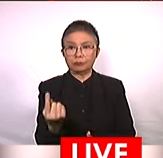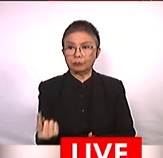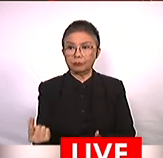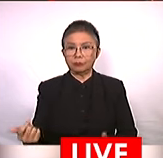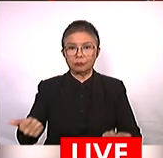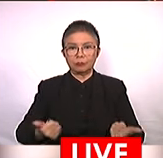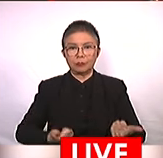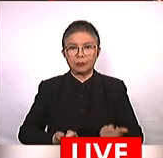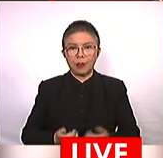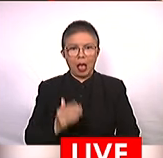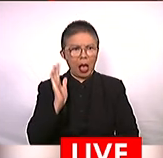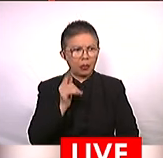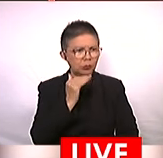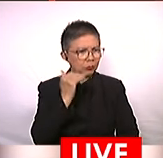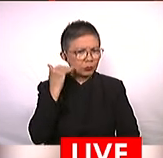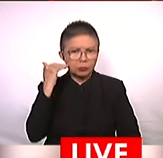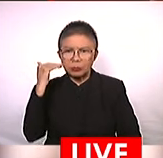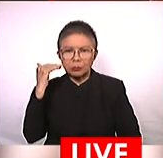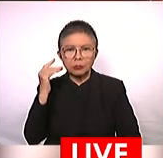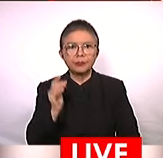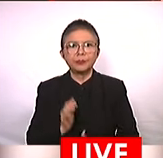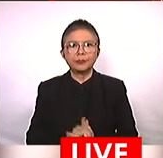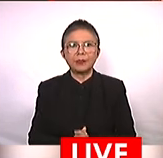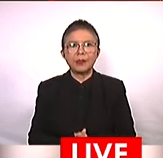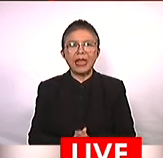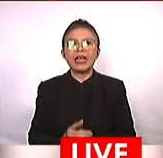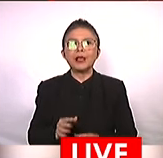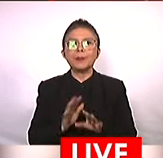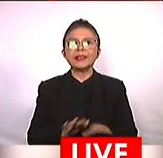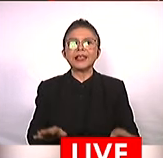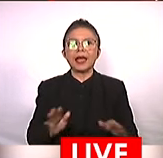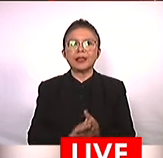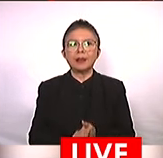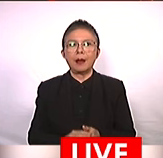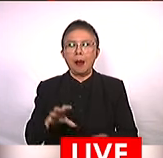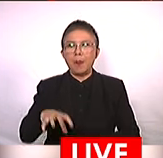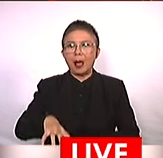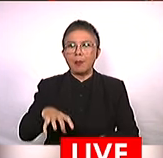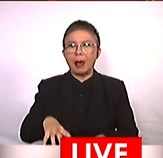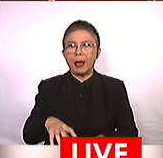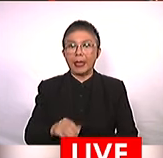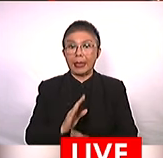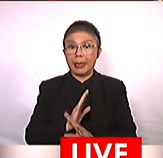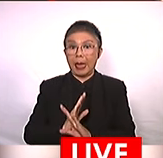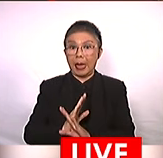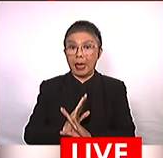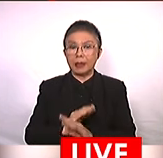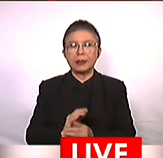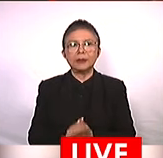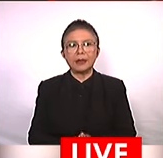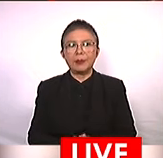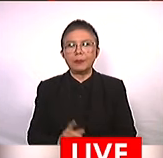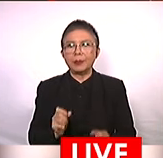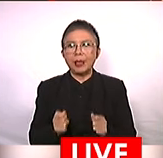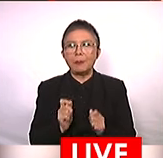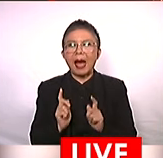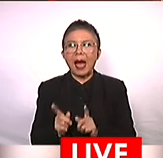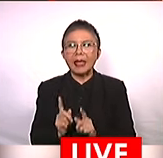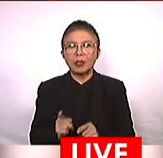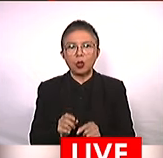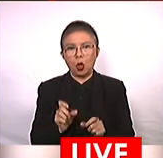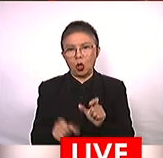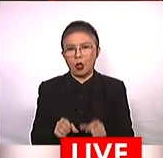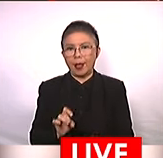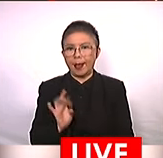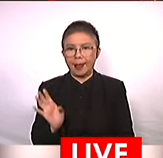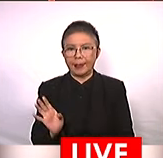undangan harus menjaga ketertiban keamanan serta kebersihan dan tidak membawa barang-barang yang dilarang serta dapat membahayakan orang lain